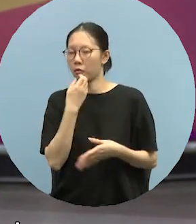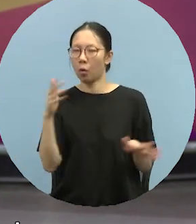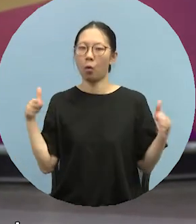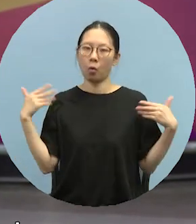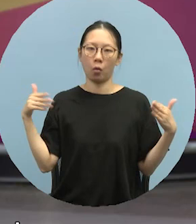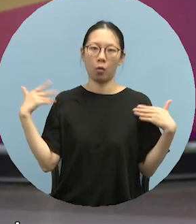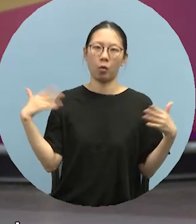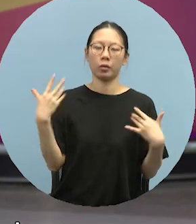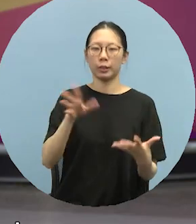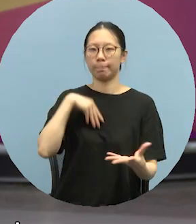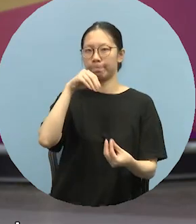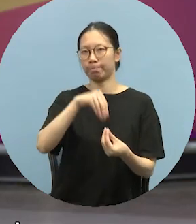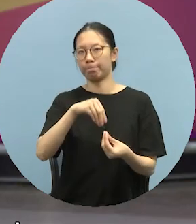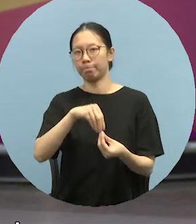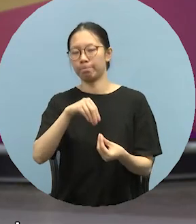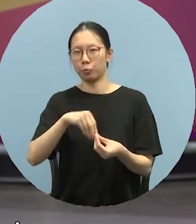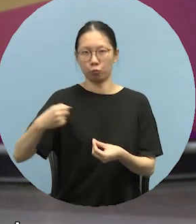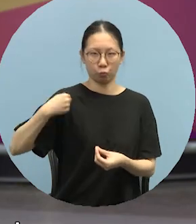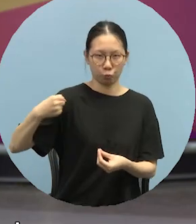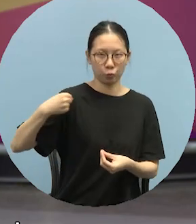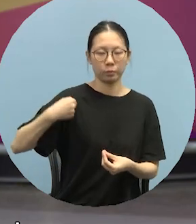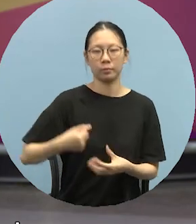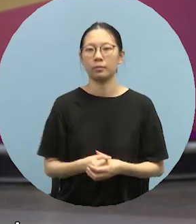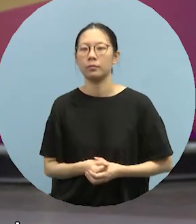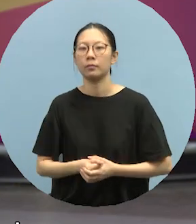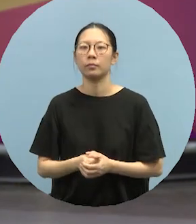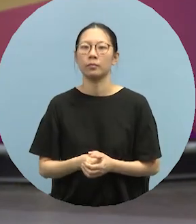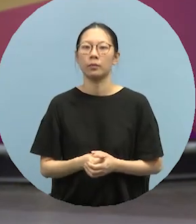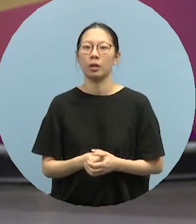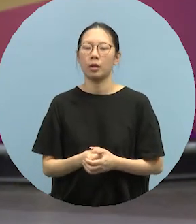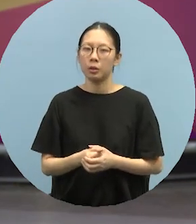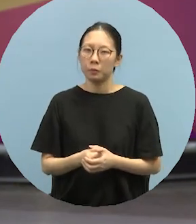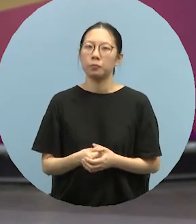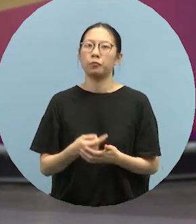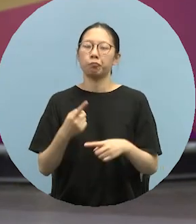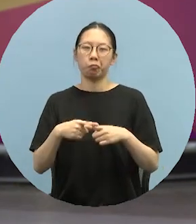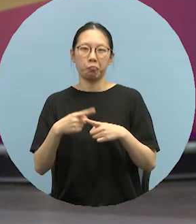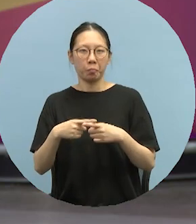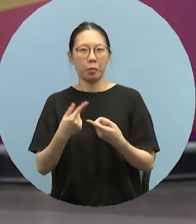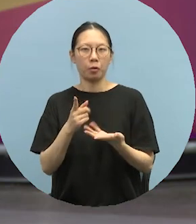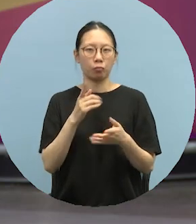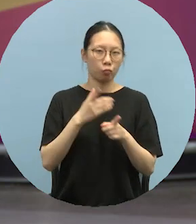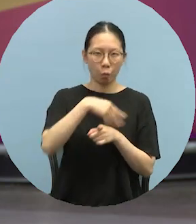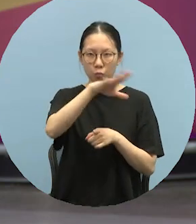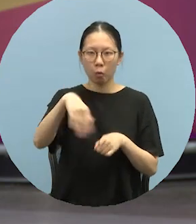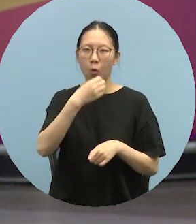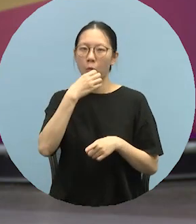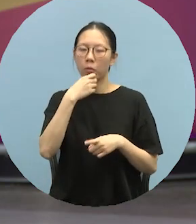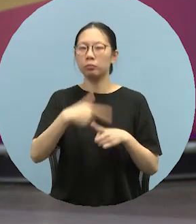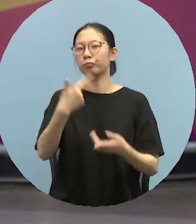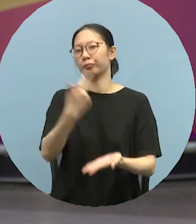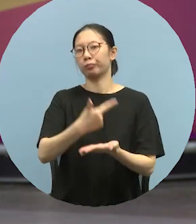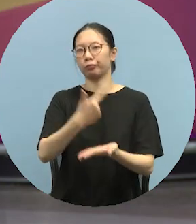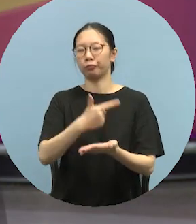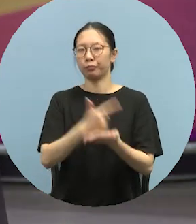港喜悅、關懷和動力，對香港來說的意義是重大的，影響